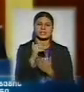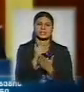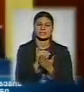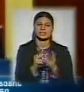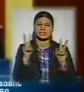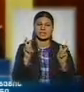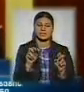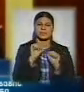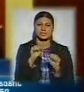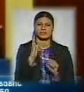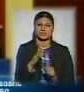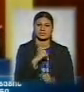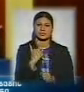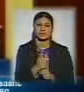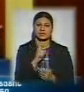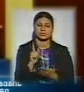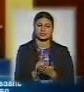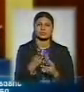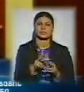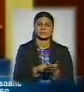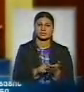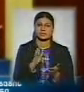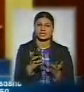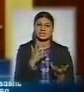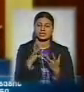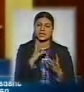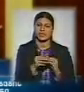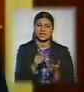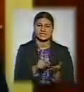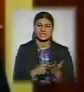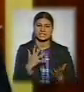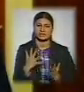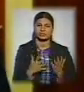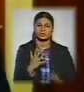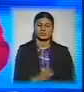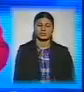უფლებების დაცვის პრიორიტეტებია. Განვიხილავთ ამ სფეროში არსებულ ყველა აქტუალურ საკითხს.